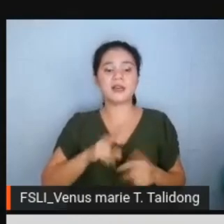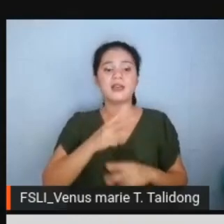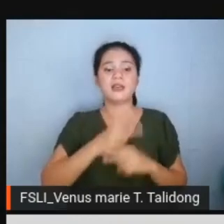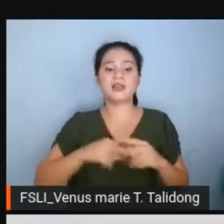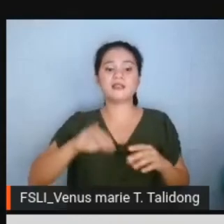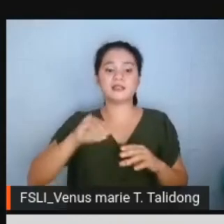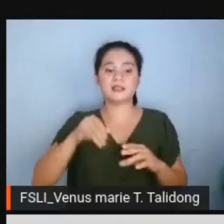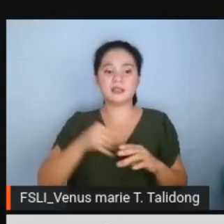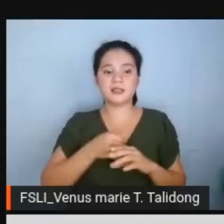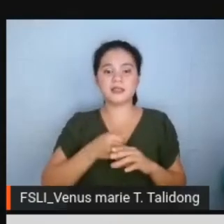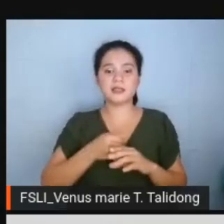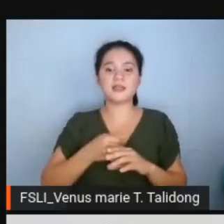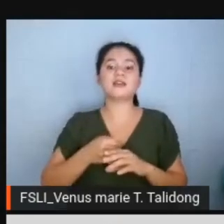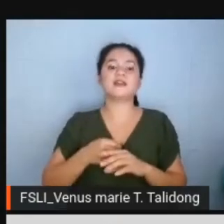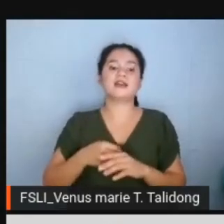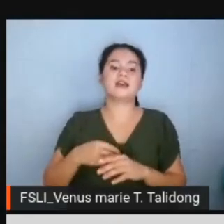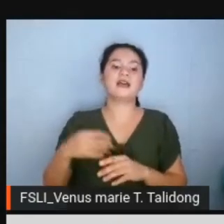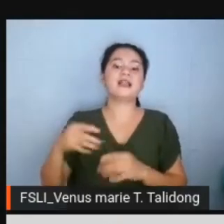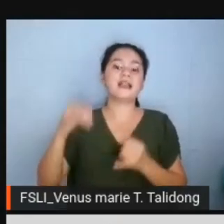year,